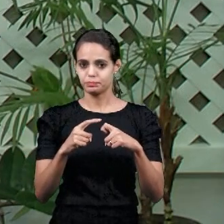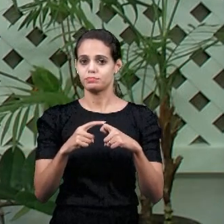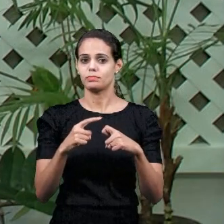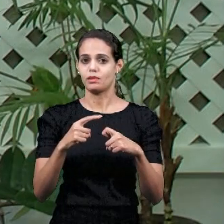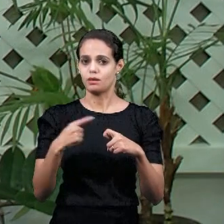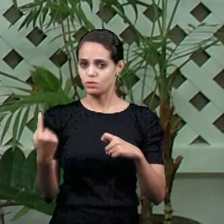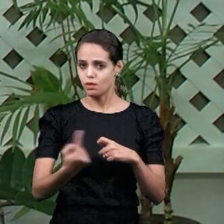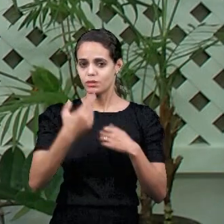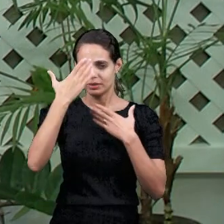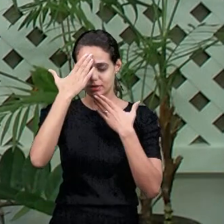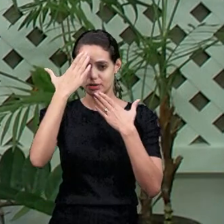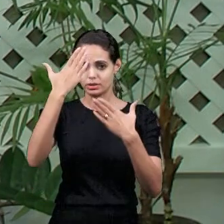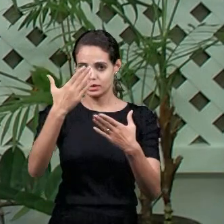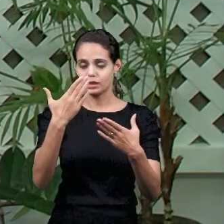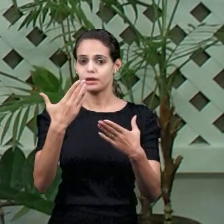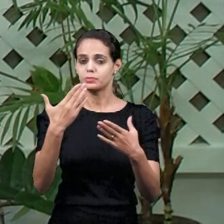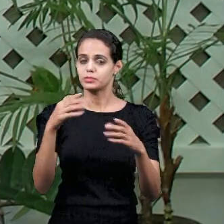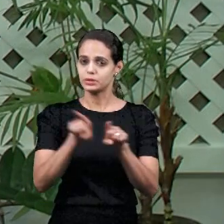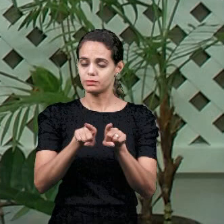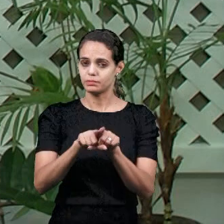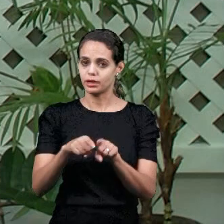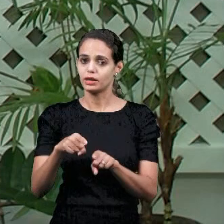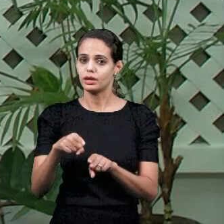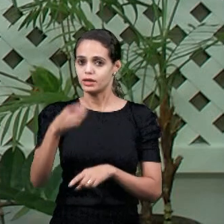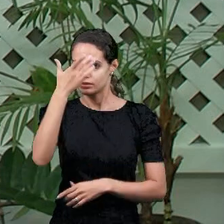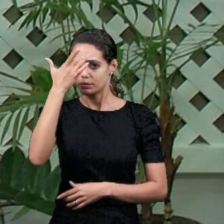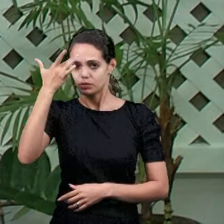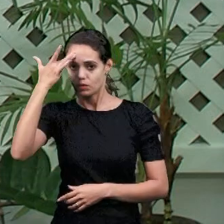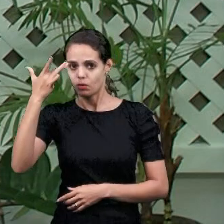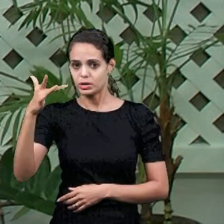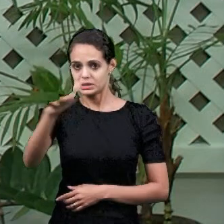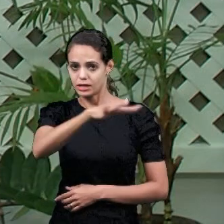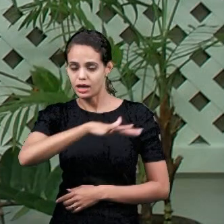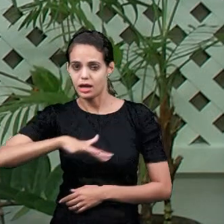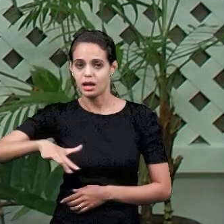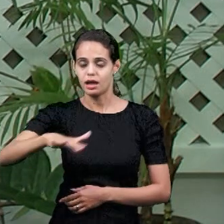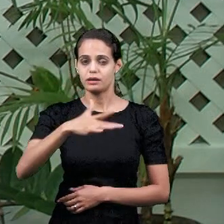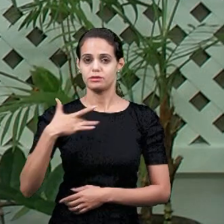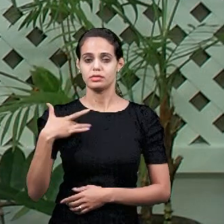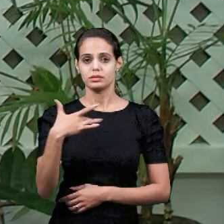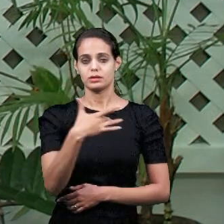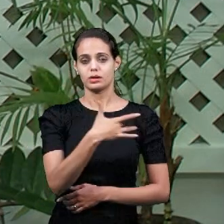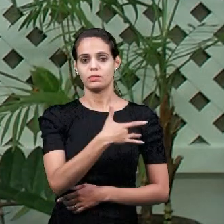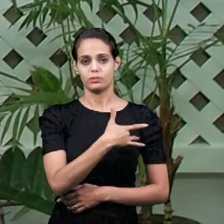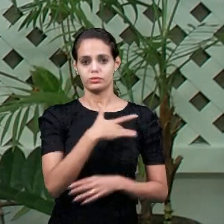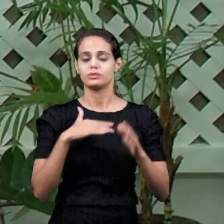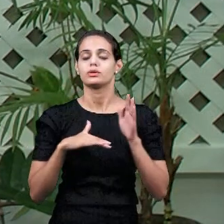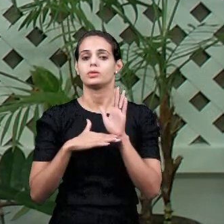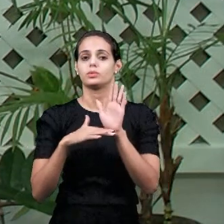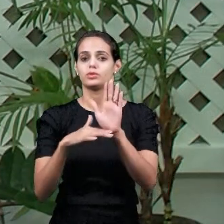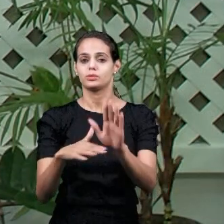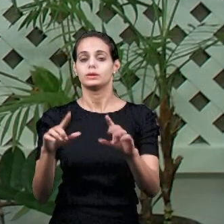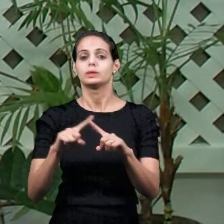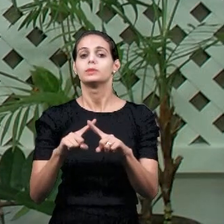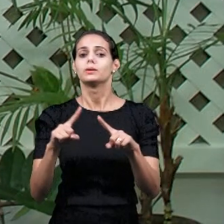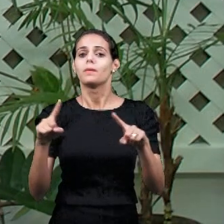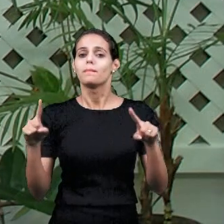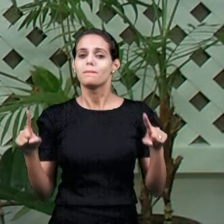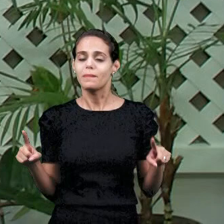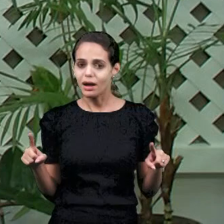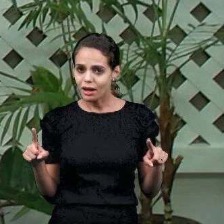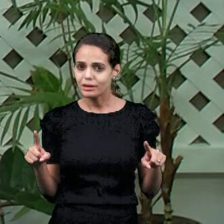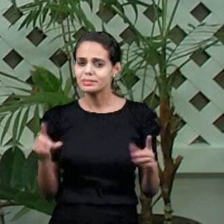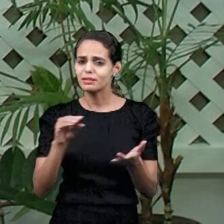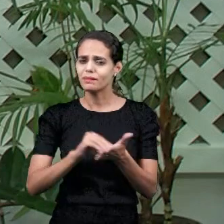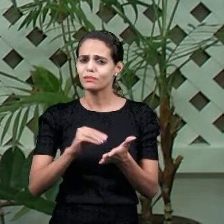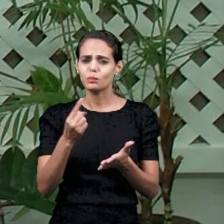beaucoup, mais il manque toujours quelque chose qui est par rapport aux malades et aux